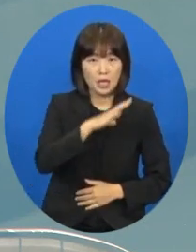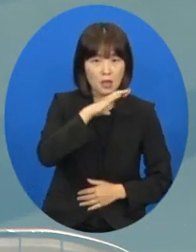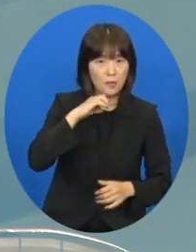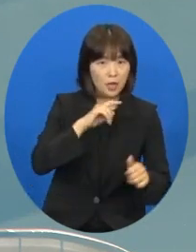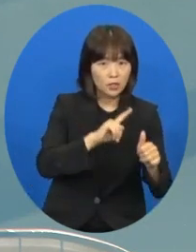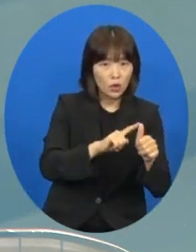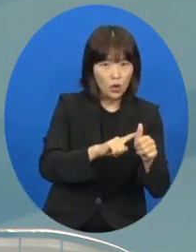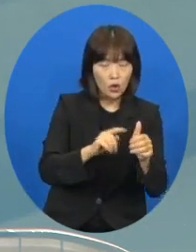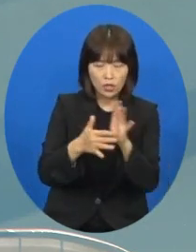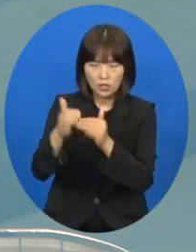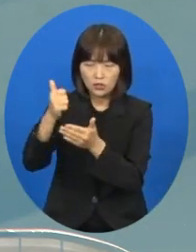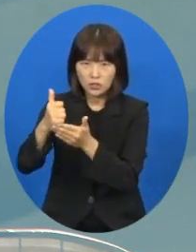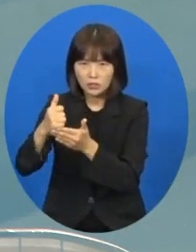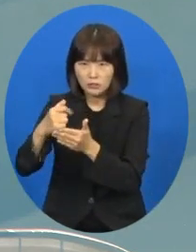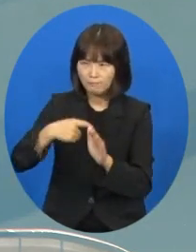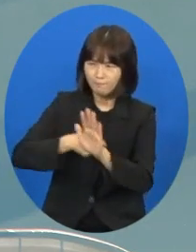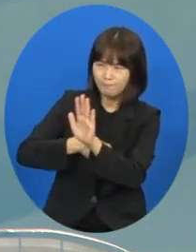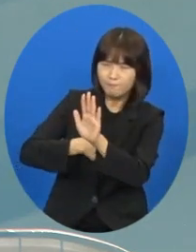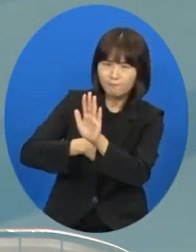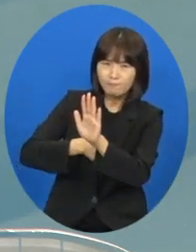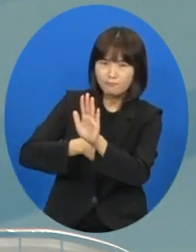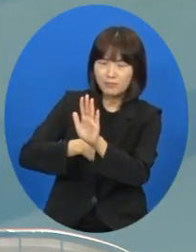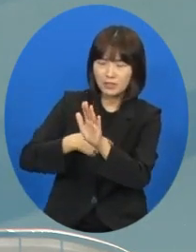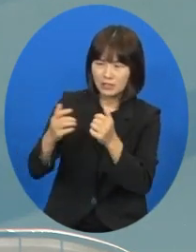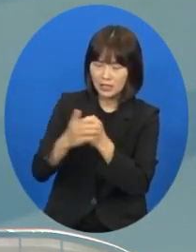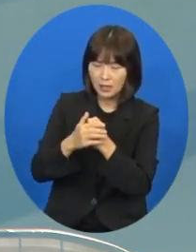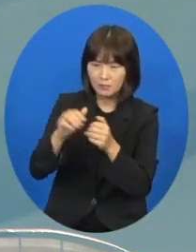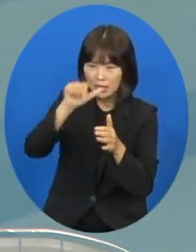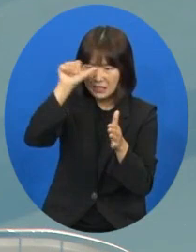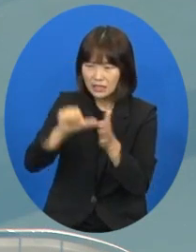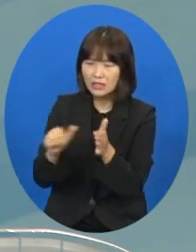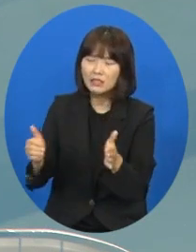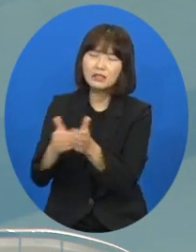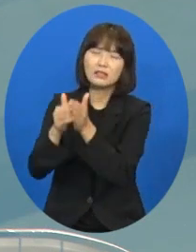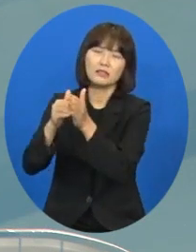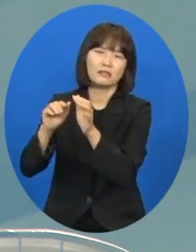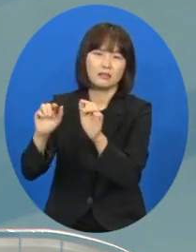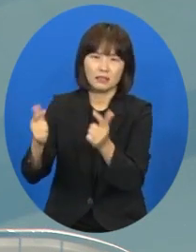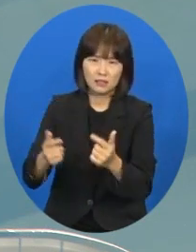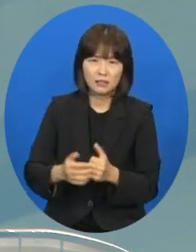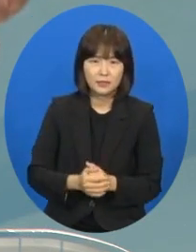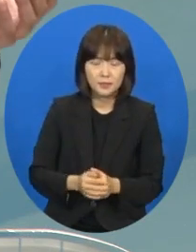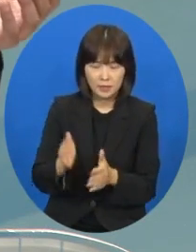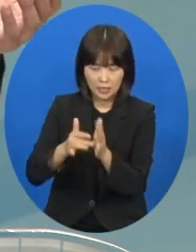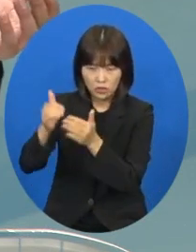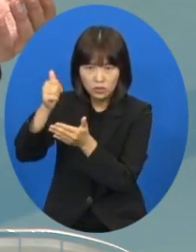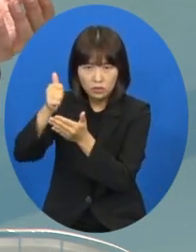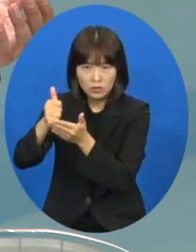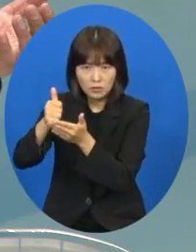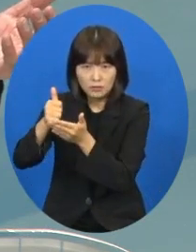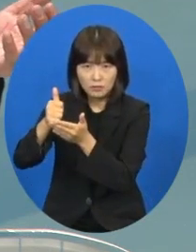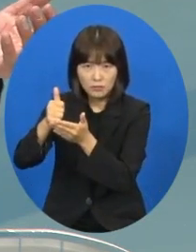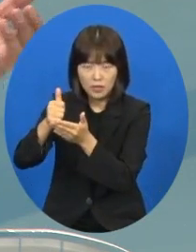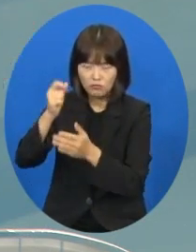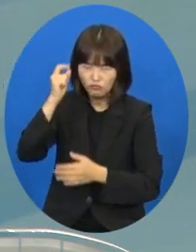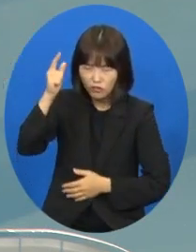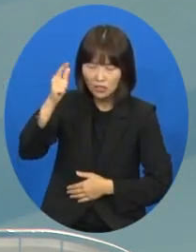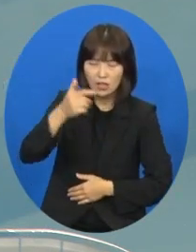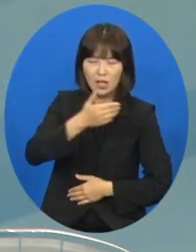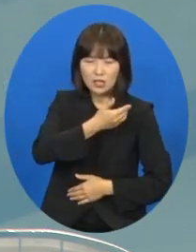베드로는 예수님을 부인한 걸로 인생이 끝난 게 아닙니다. 예수님의 위대한 사도가 되죠.